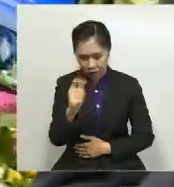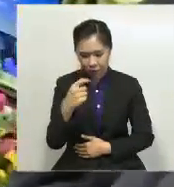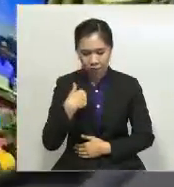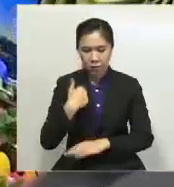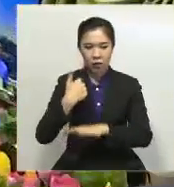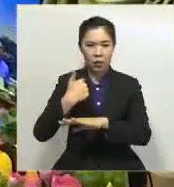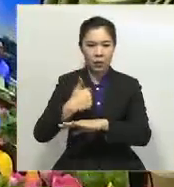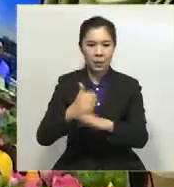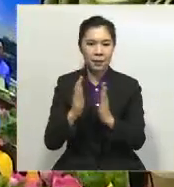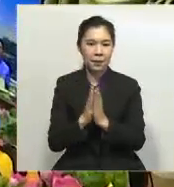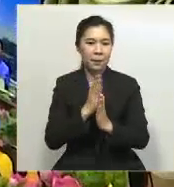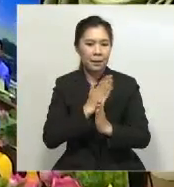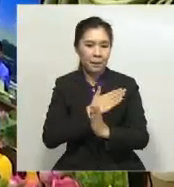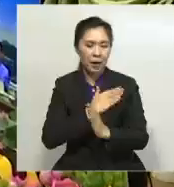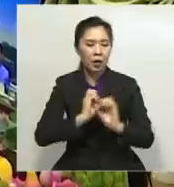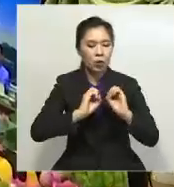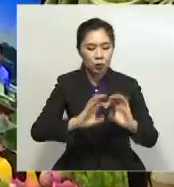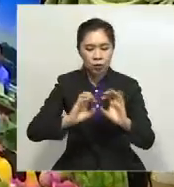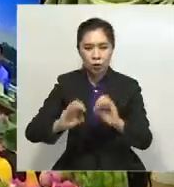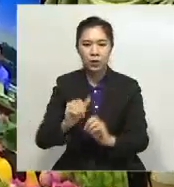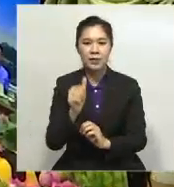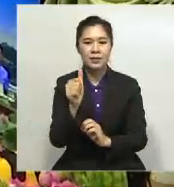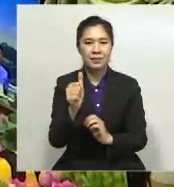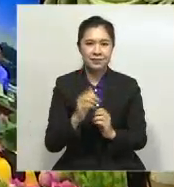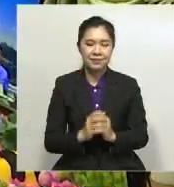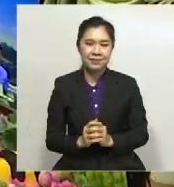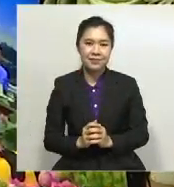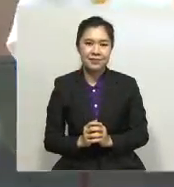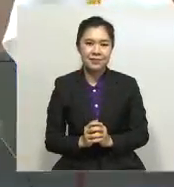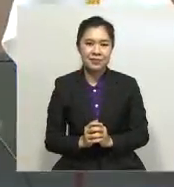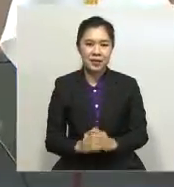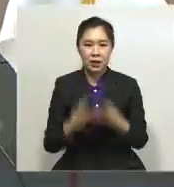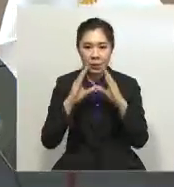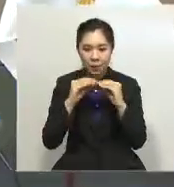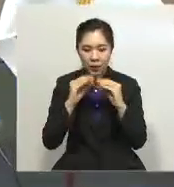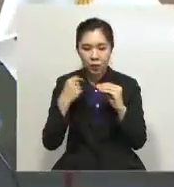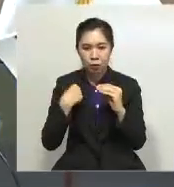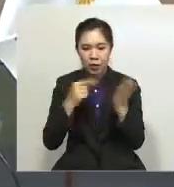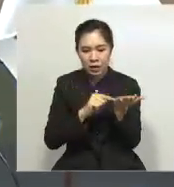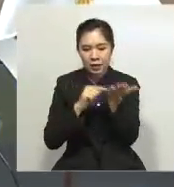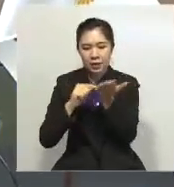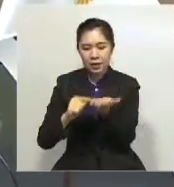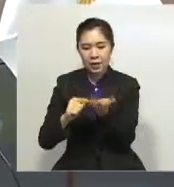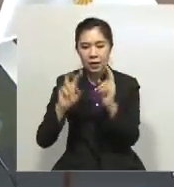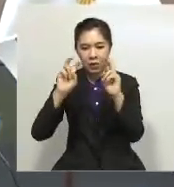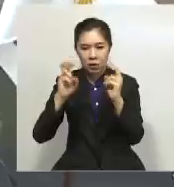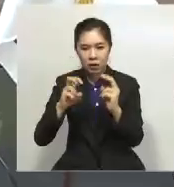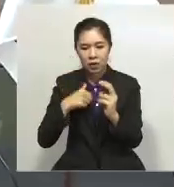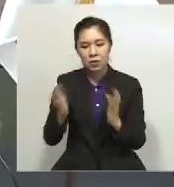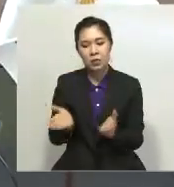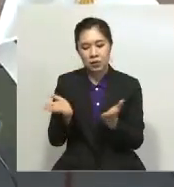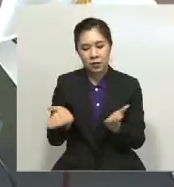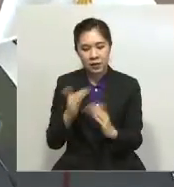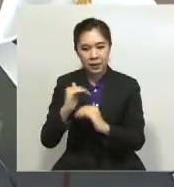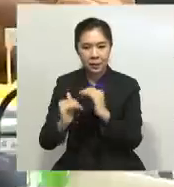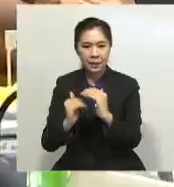ติดีในเรื่องของการสอนคนส่วนการประชุมมีข้อเสนอหลายด้านได้แก่ด้านการส่งเสริมและพัฒนาอุ